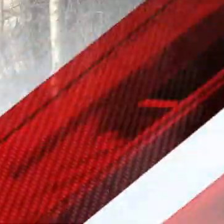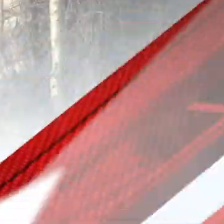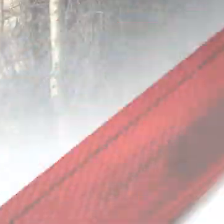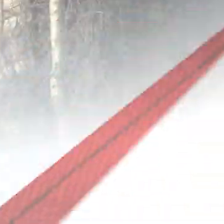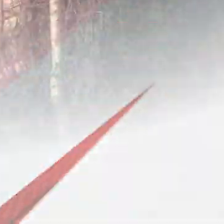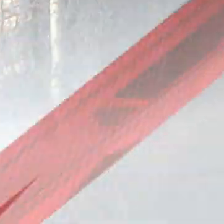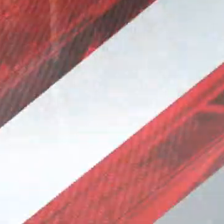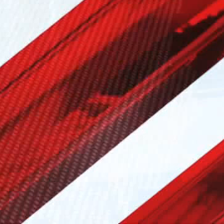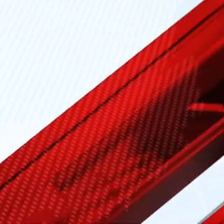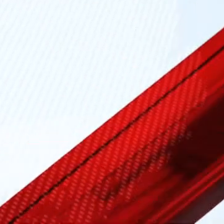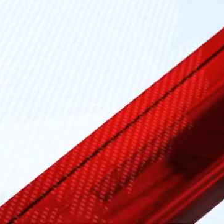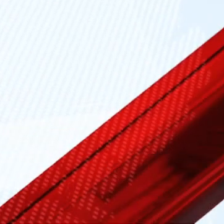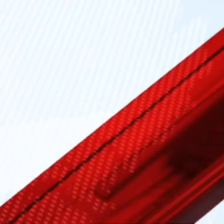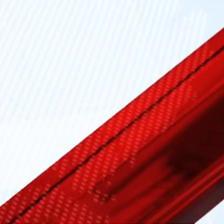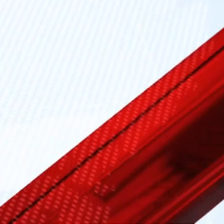секунду.